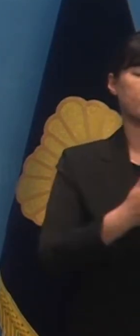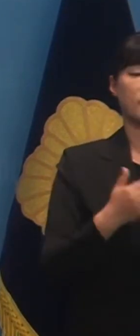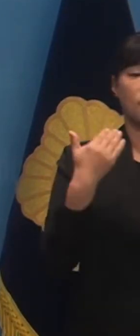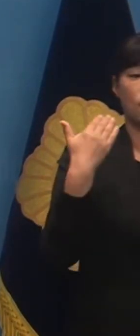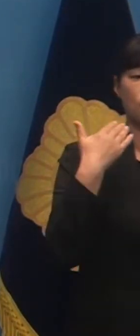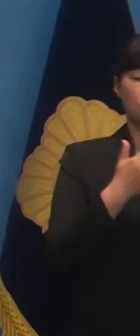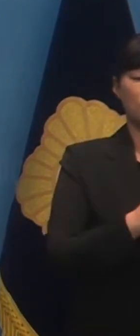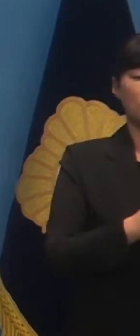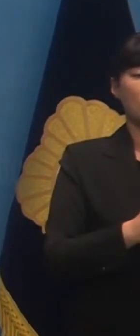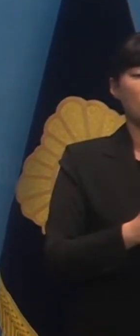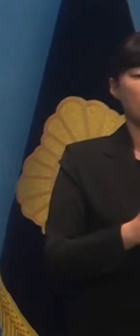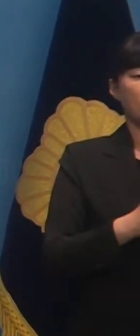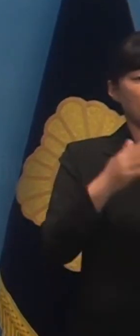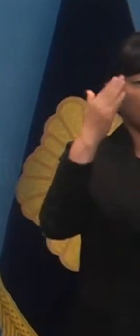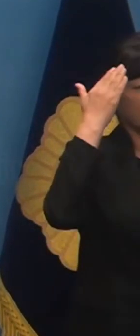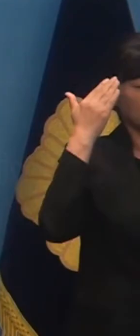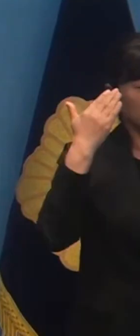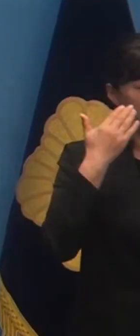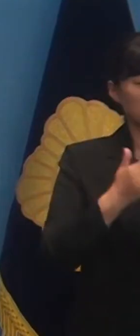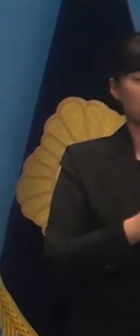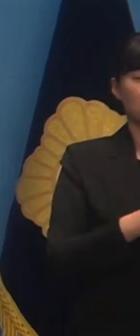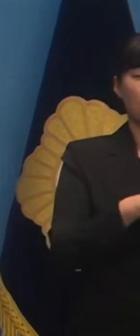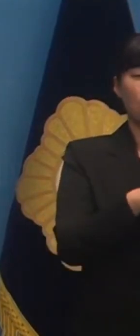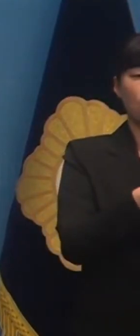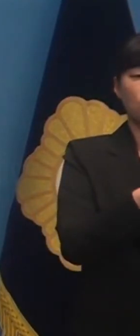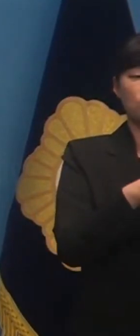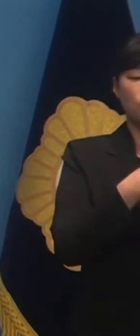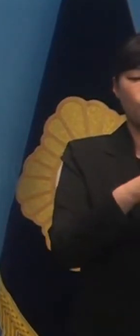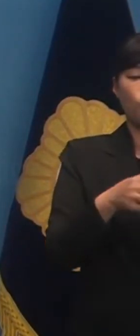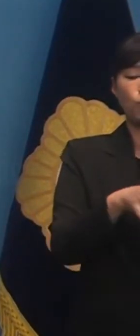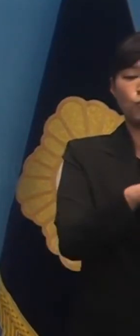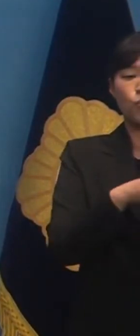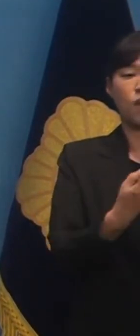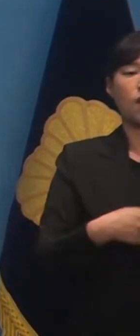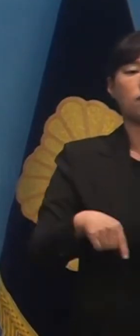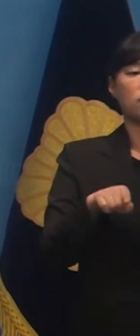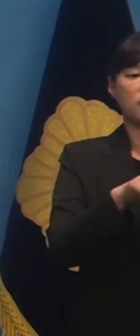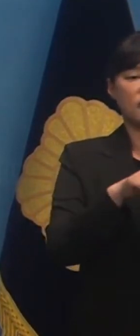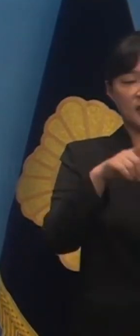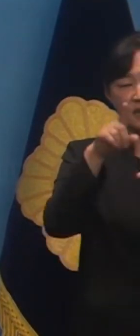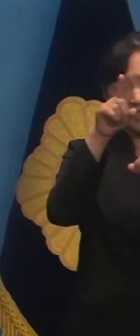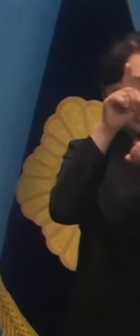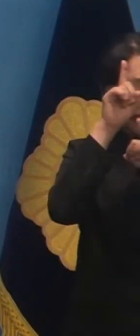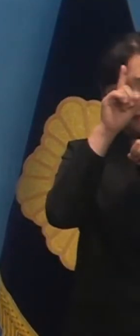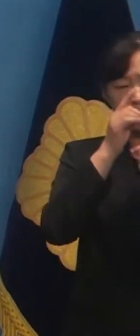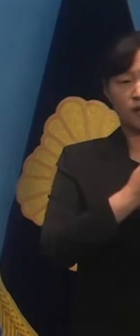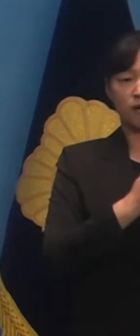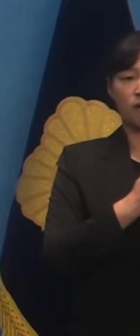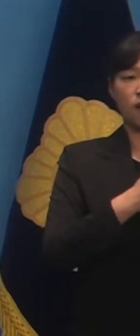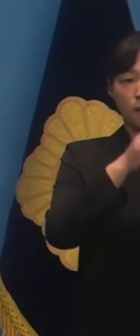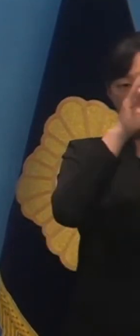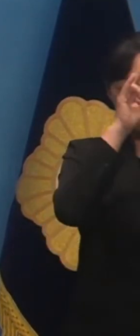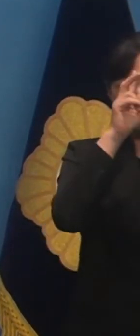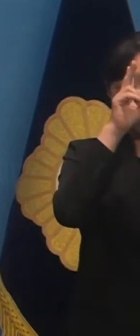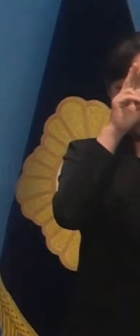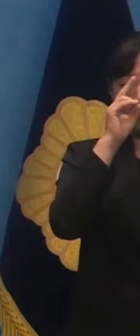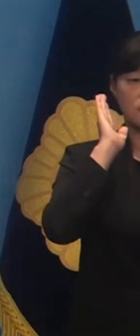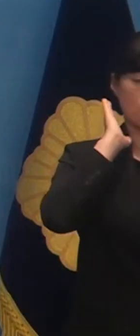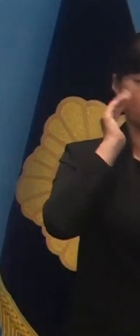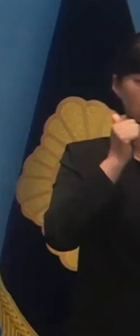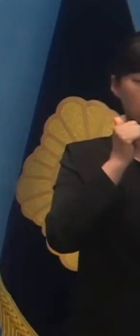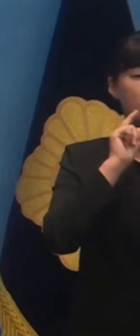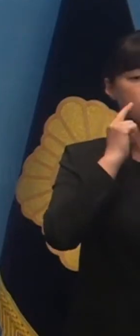리박스쿨이 대한교저와 함께 청소년 1만 명 이승만 박정희 독재 미화 교육 목표를